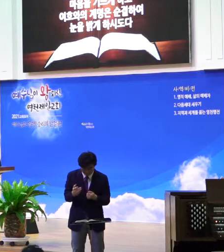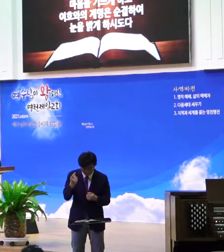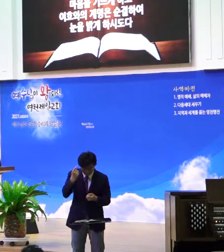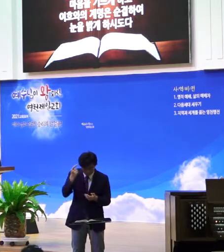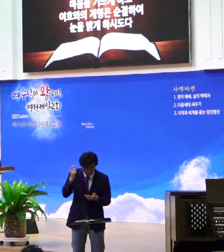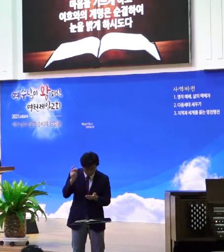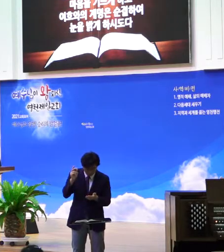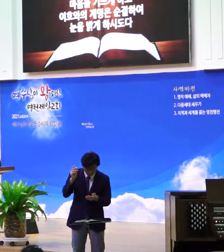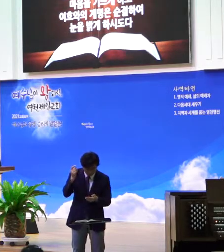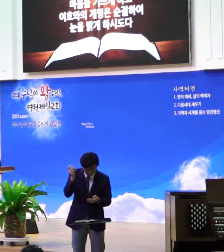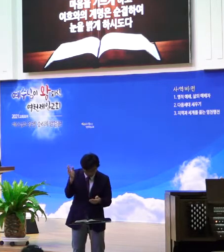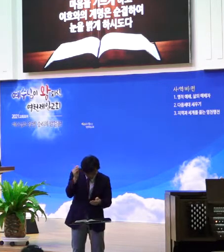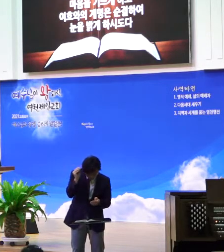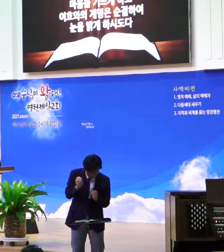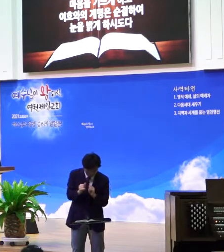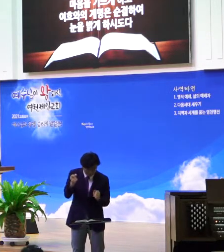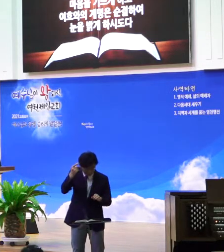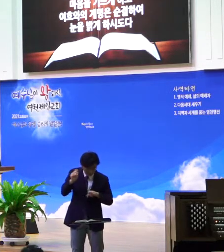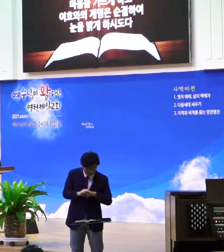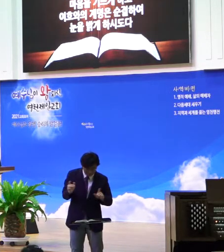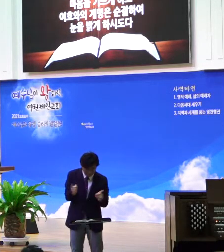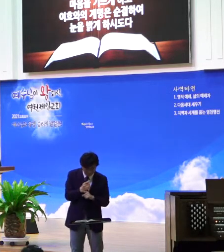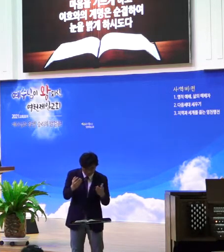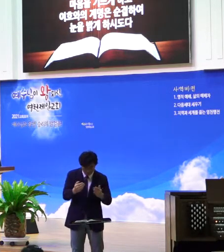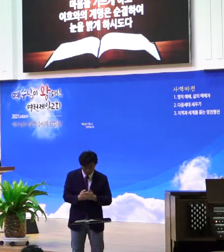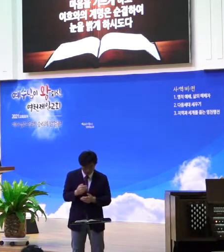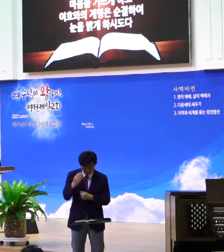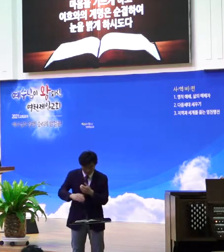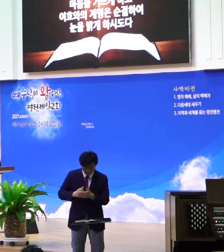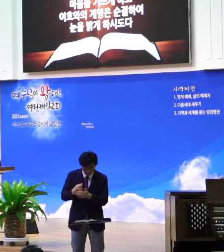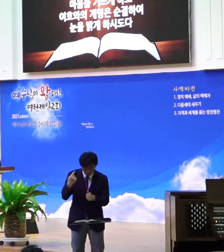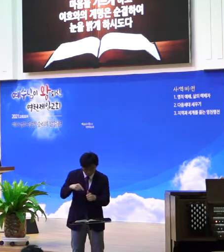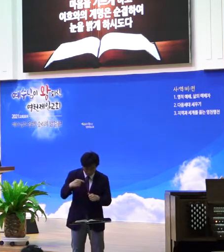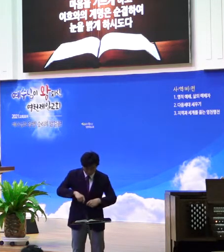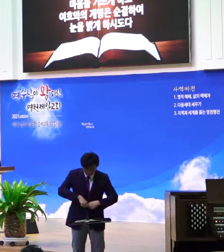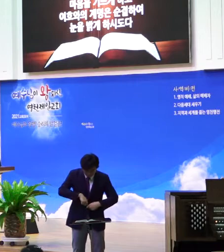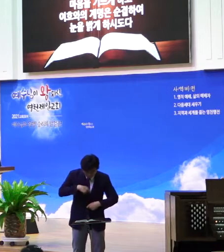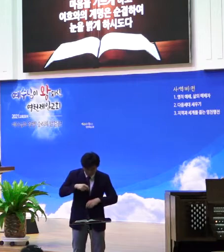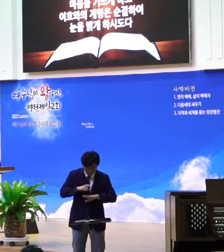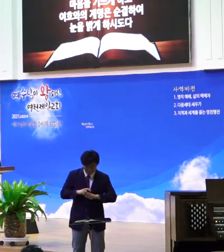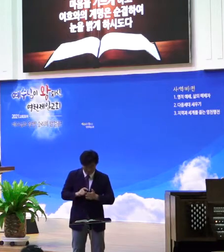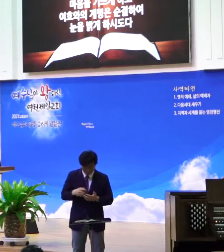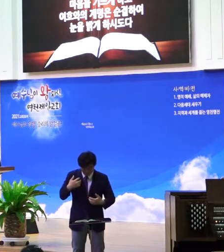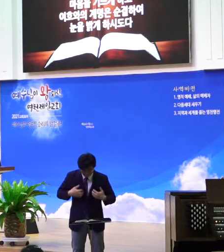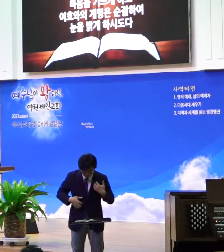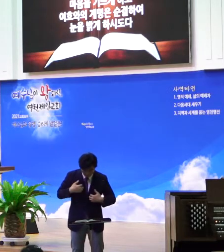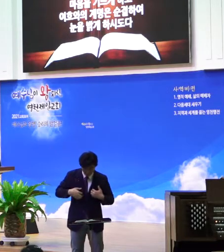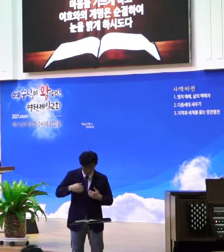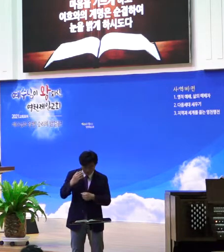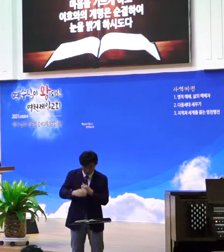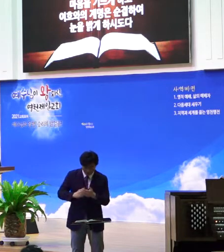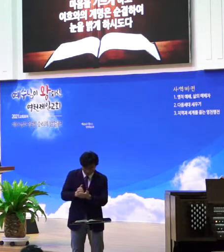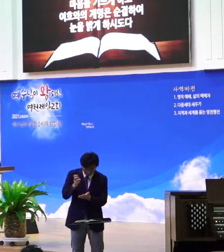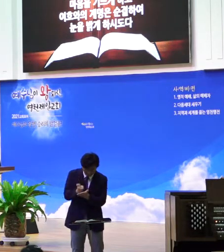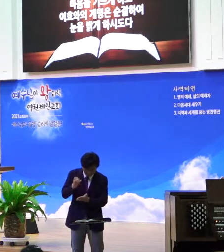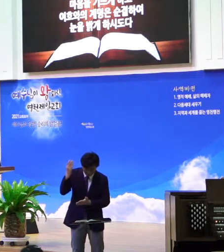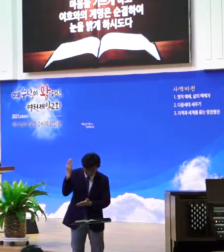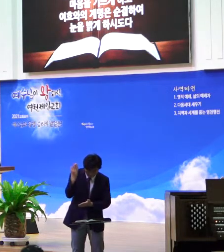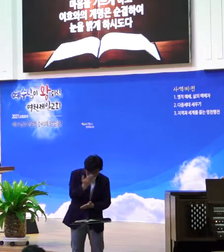여호와의 교훈은 정직하여 마음을 기쁘게 하고 여호와의 계명은 순결하여 눈을 밝게